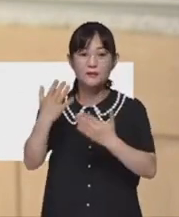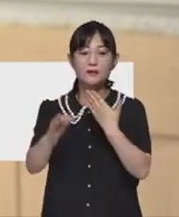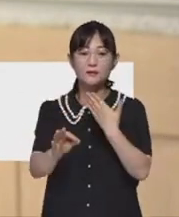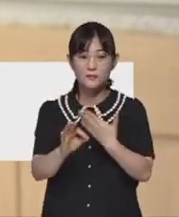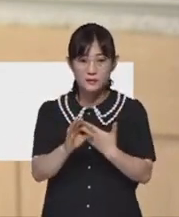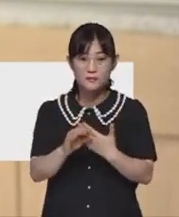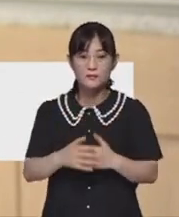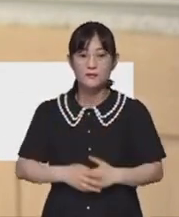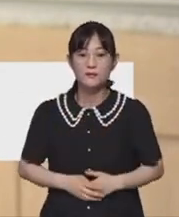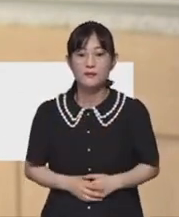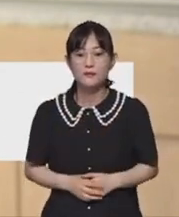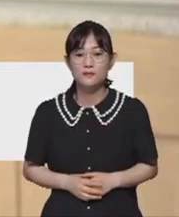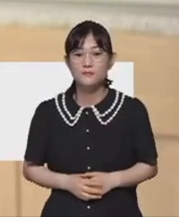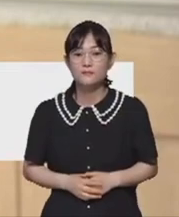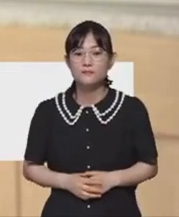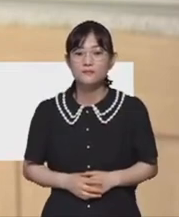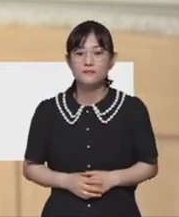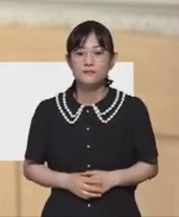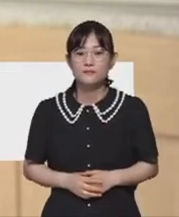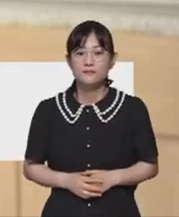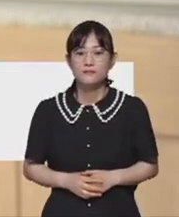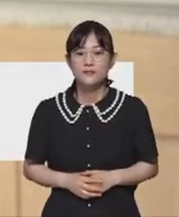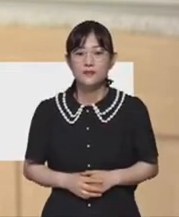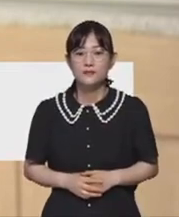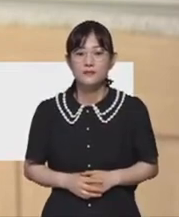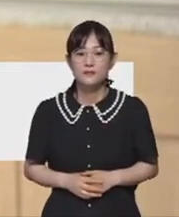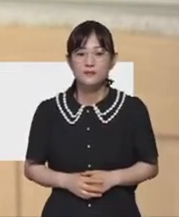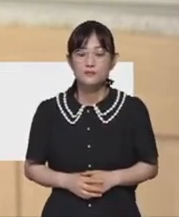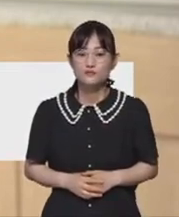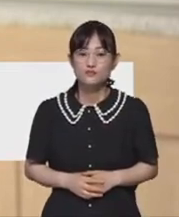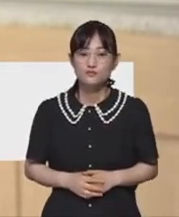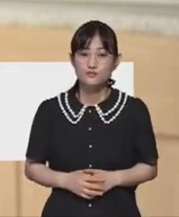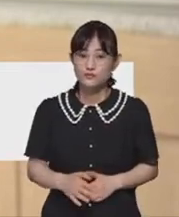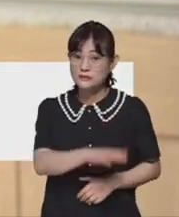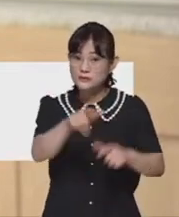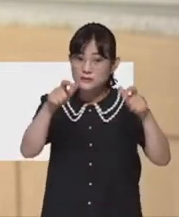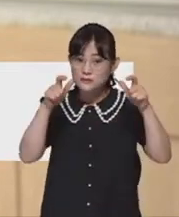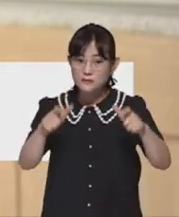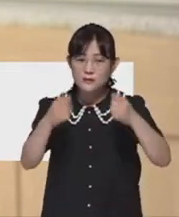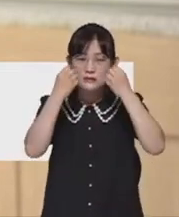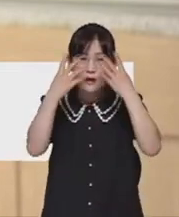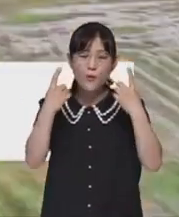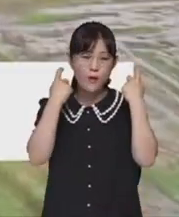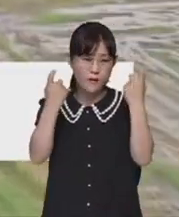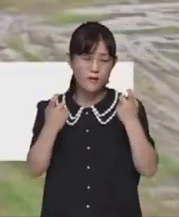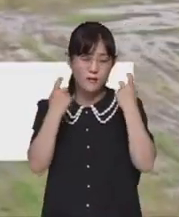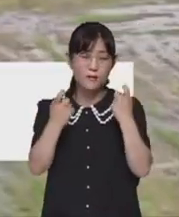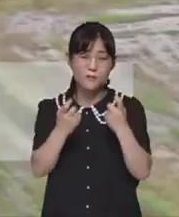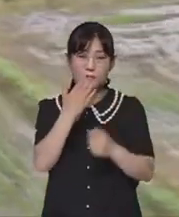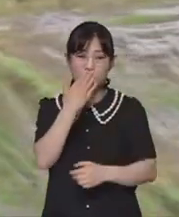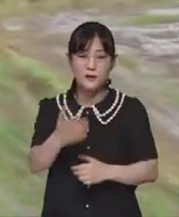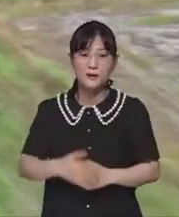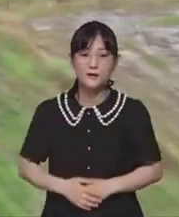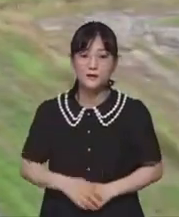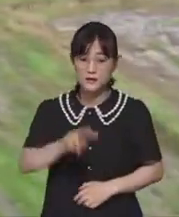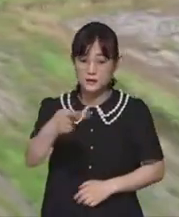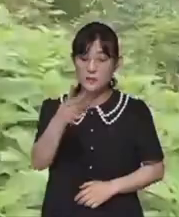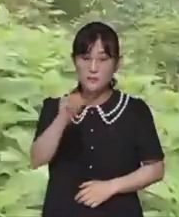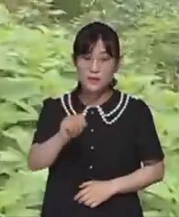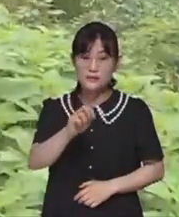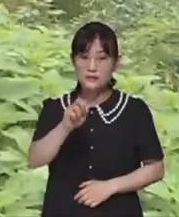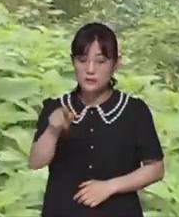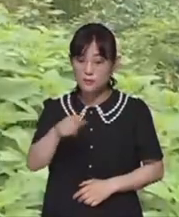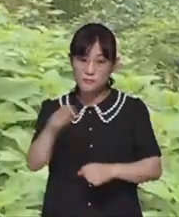농어촌 관광현황지를 조성하게 되면 그것은 우리 지역의 새로운 관광지로 200만 제곱미터에